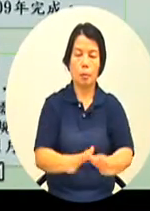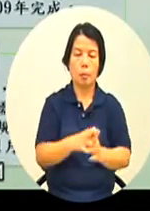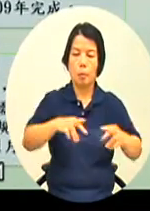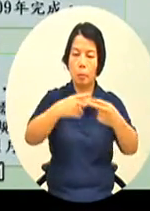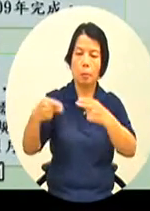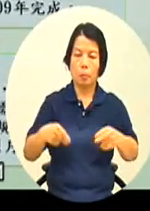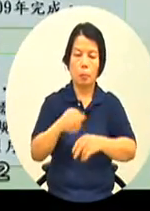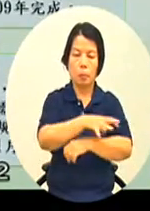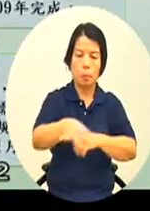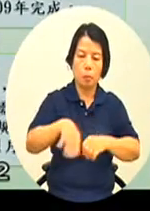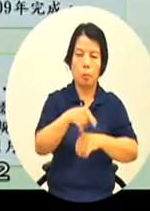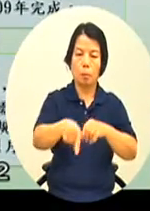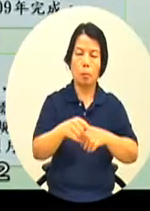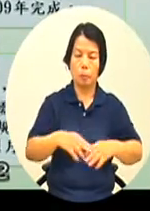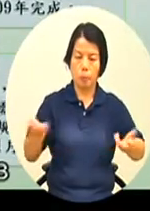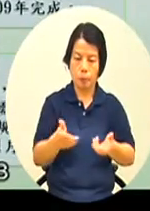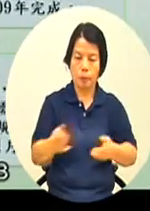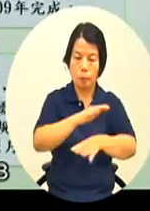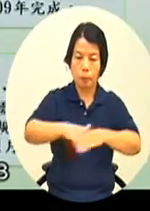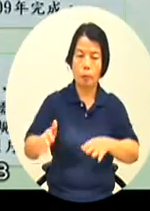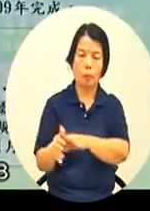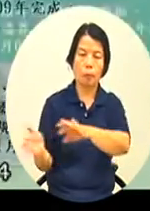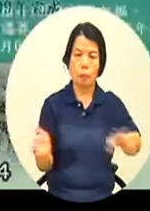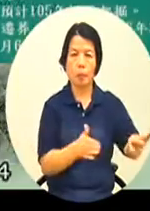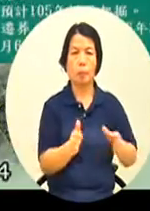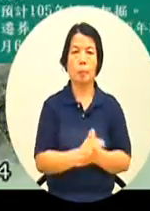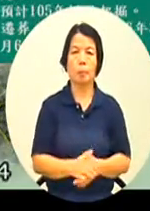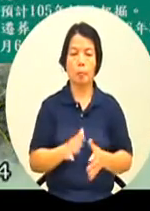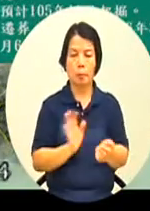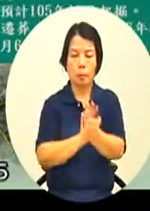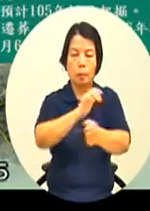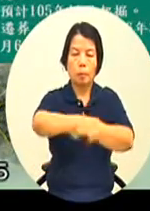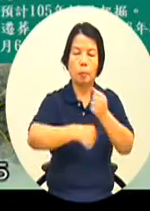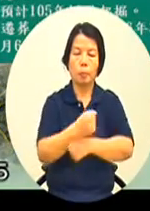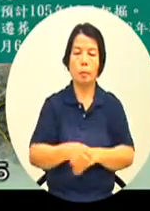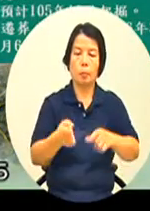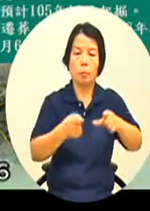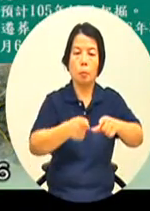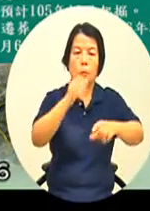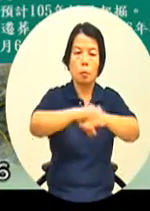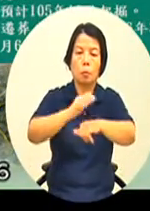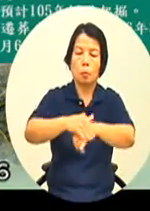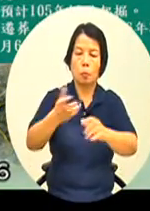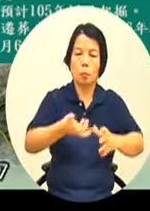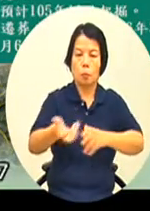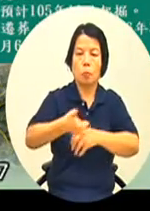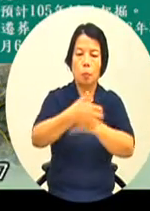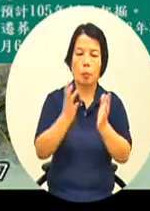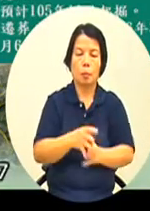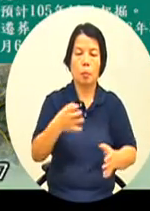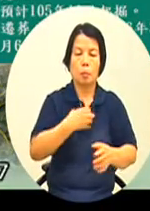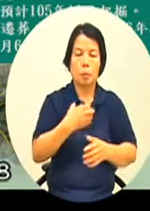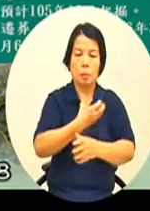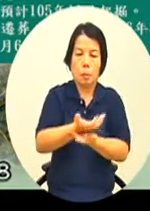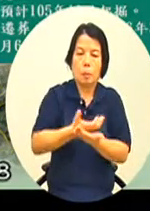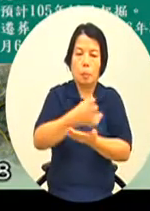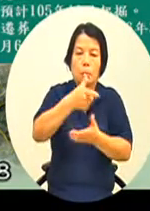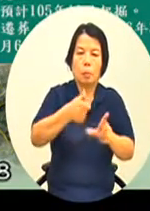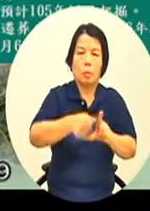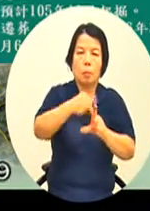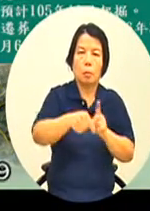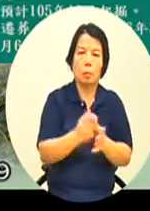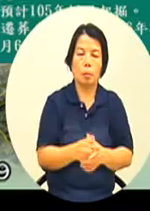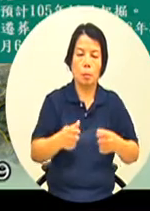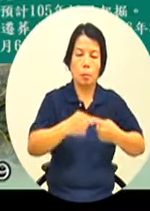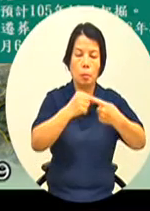环境的整治。那另外我们也推动我们的公墓的迁葬，我们完成了阿莲区第一公墓的迁葬案，那